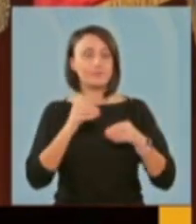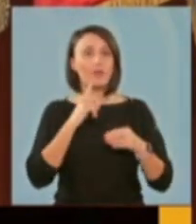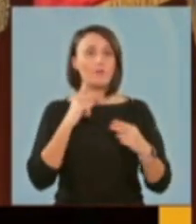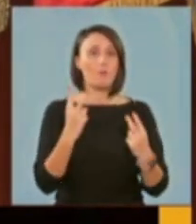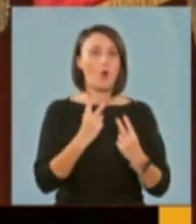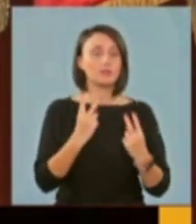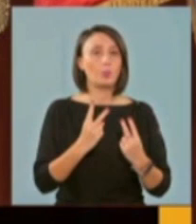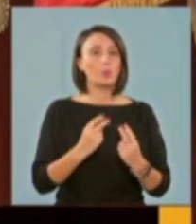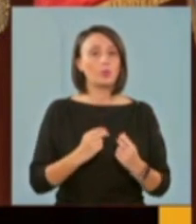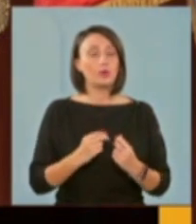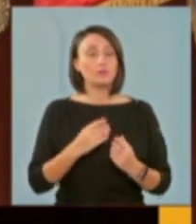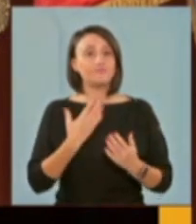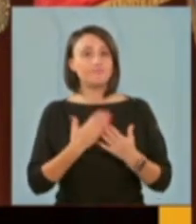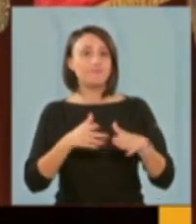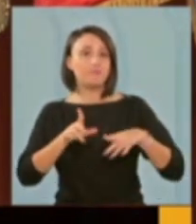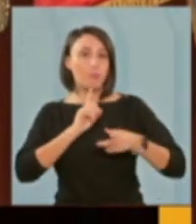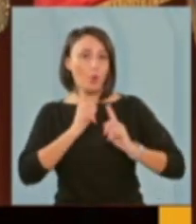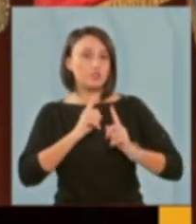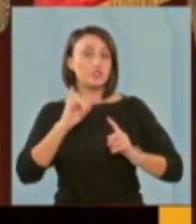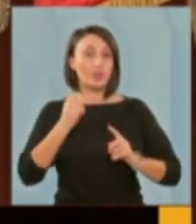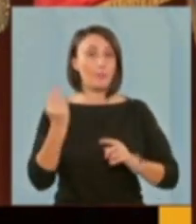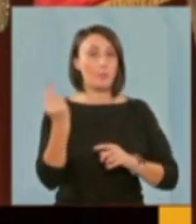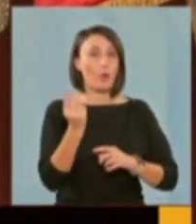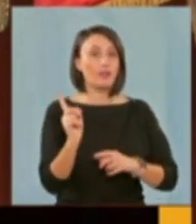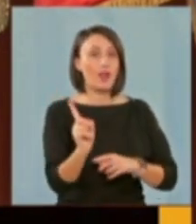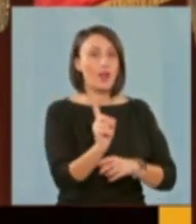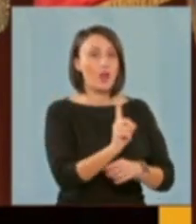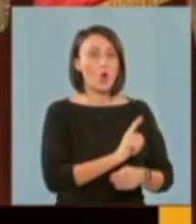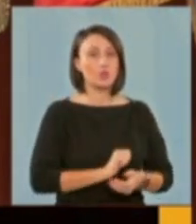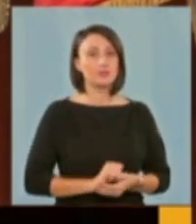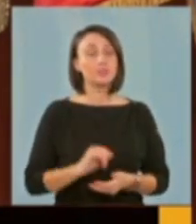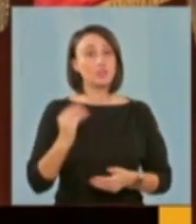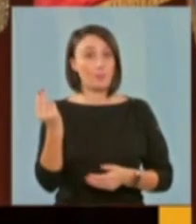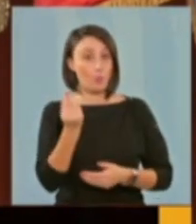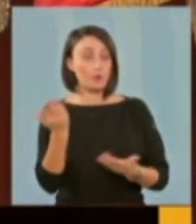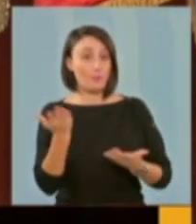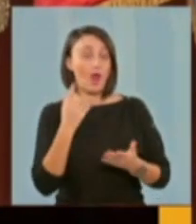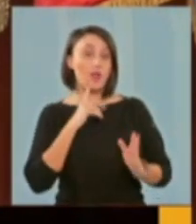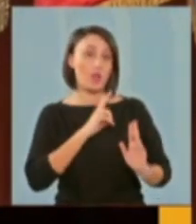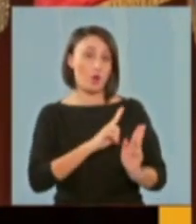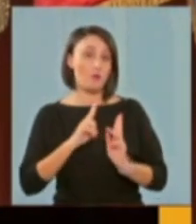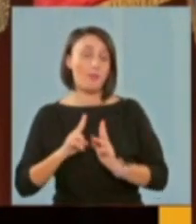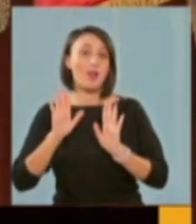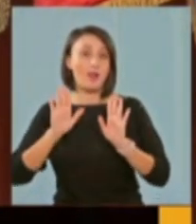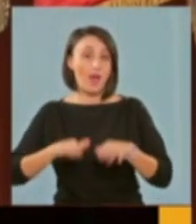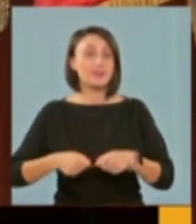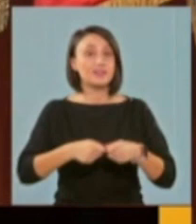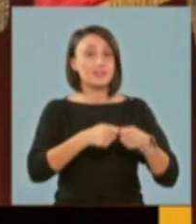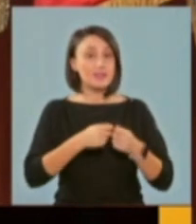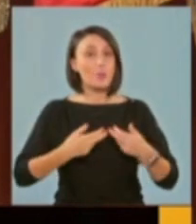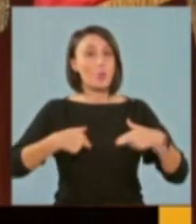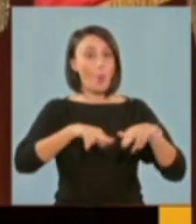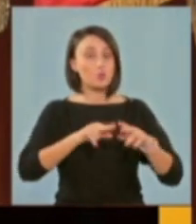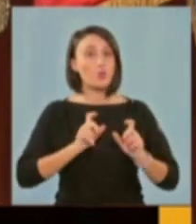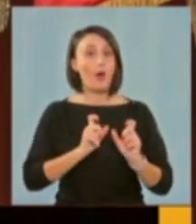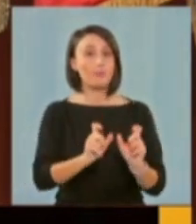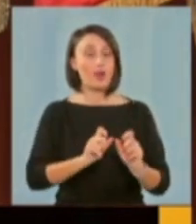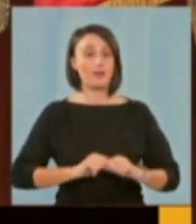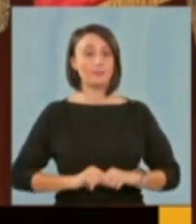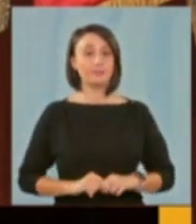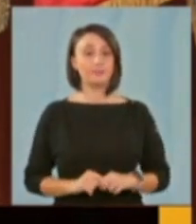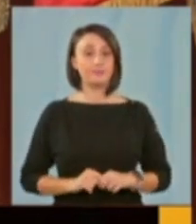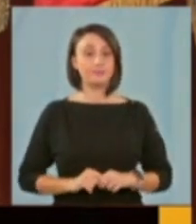între politicieni și proiectele lor și proiectele pe care în mod normal le are sistemul nostru de